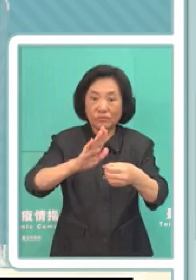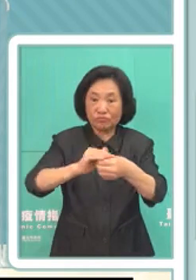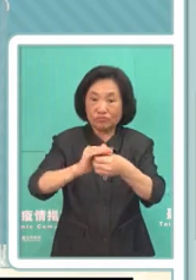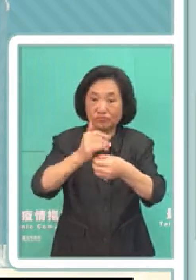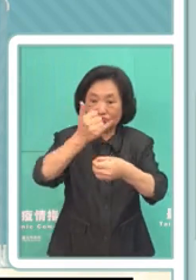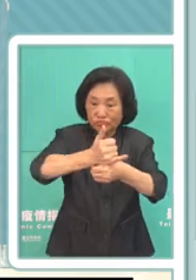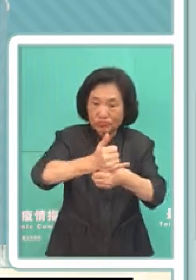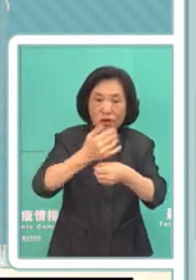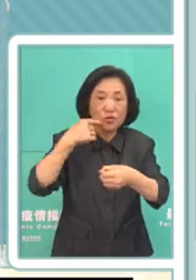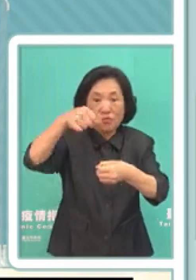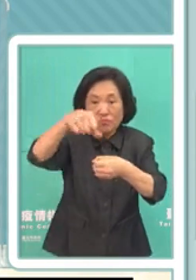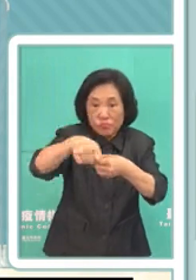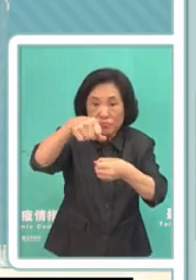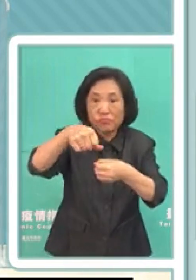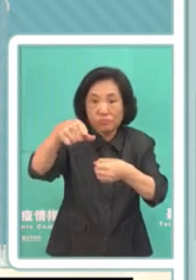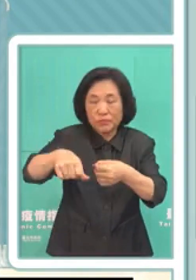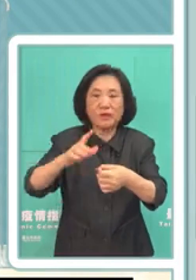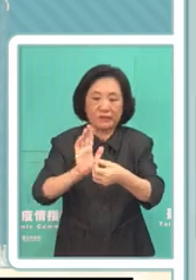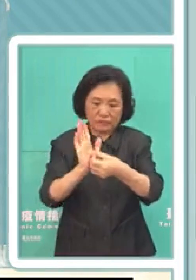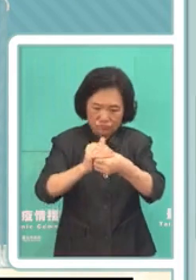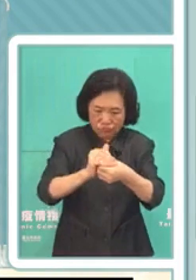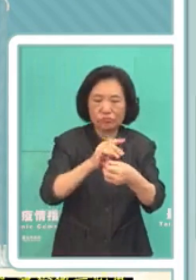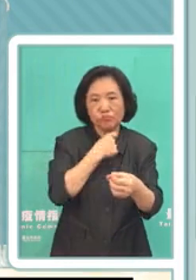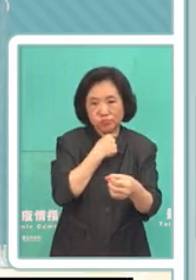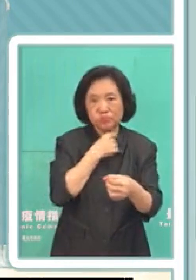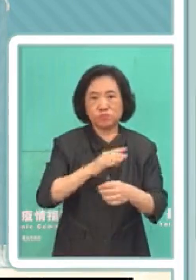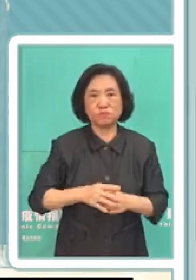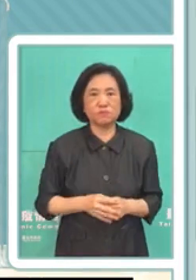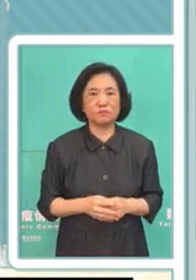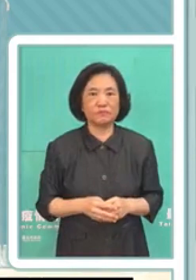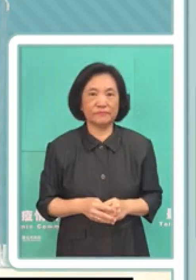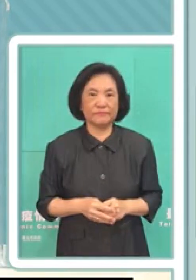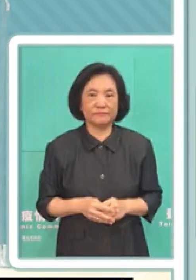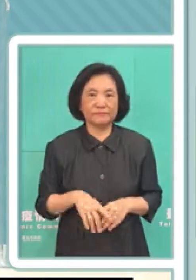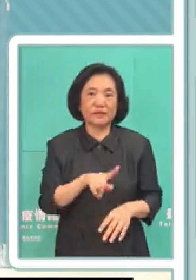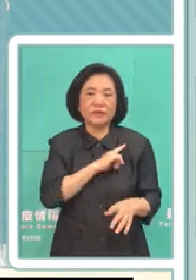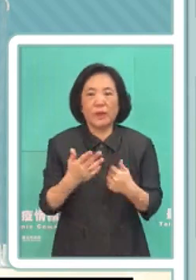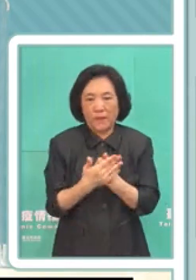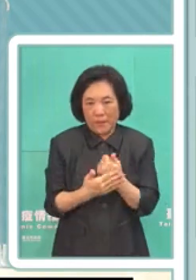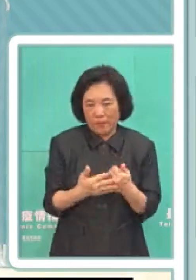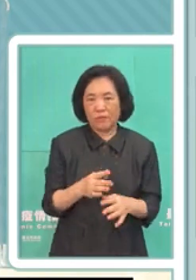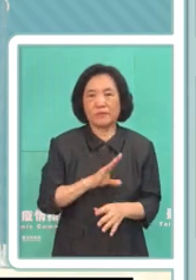冲水之前先把马桶盖盖上去，这也保护自己。